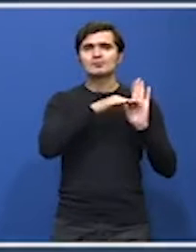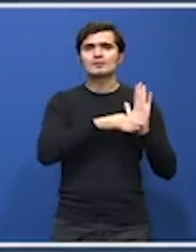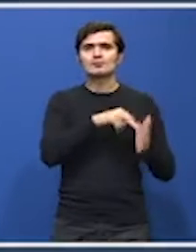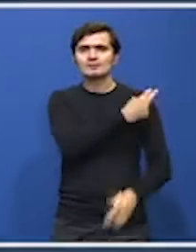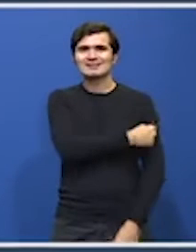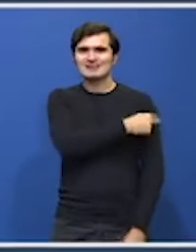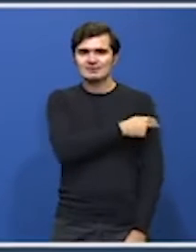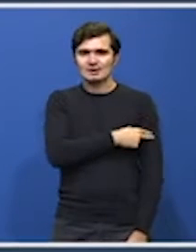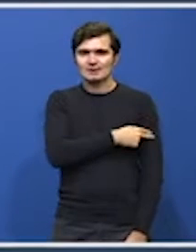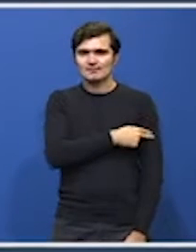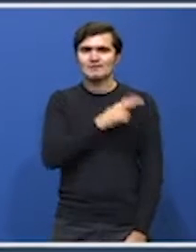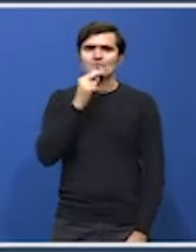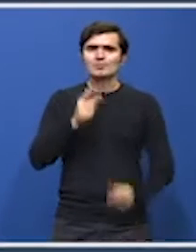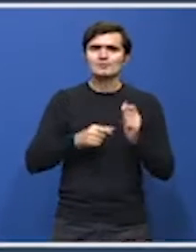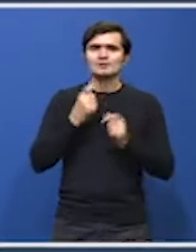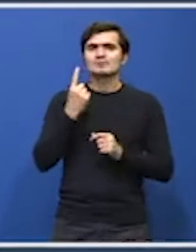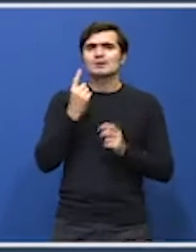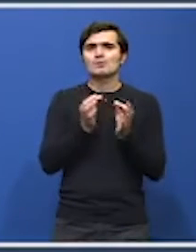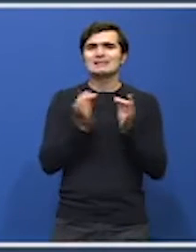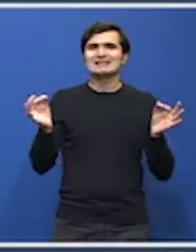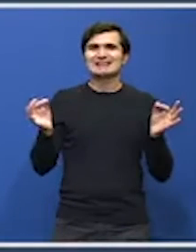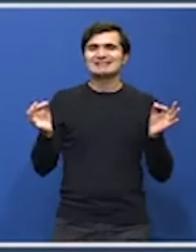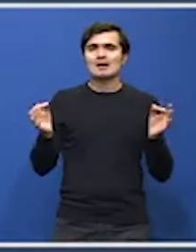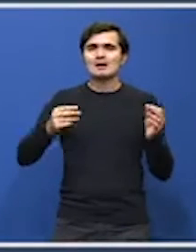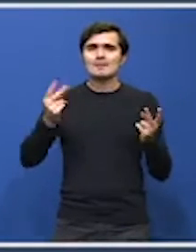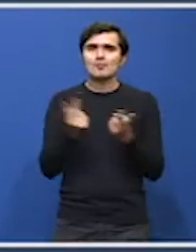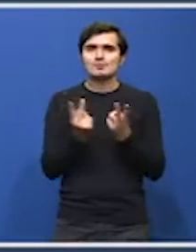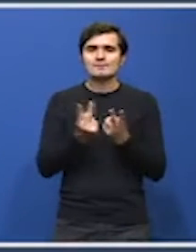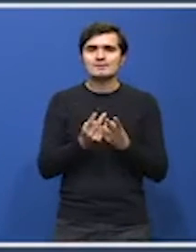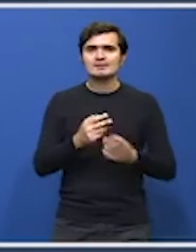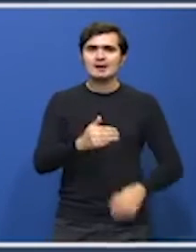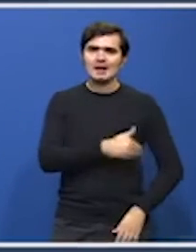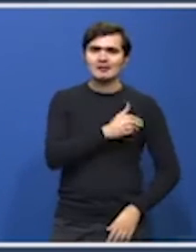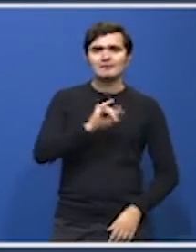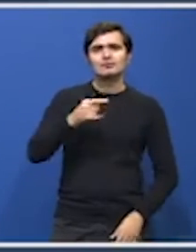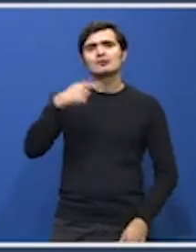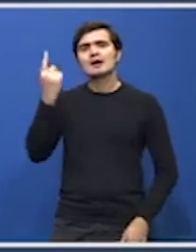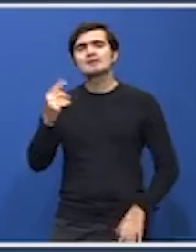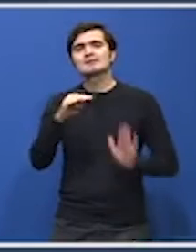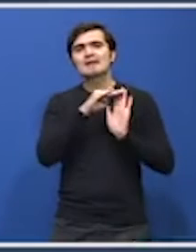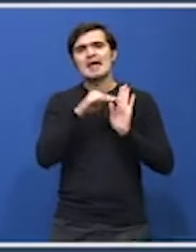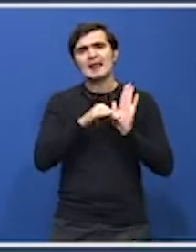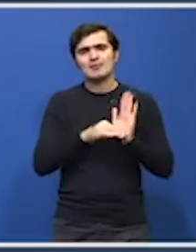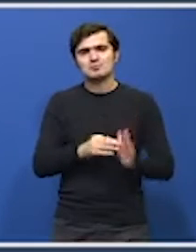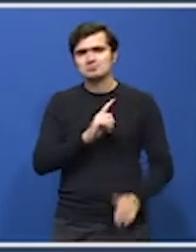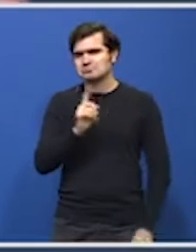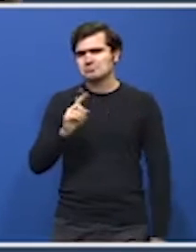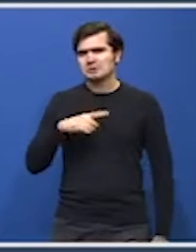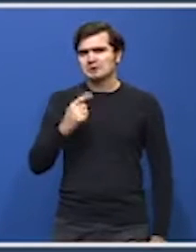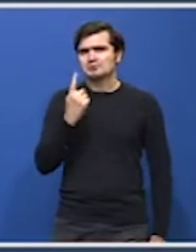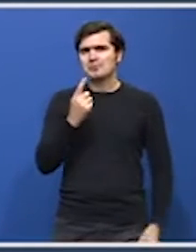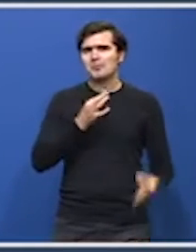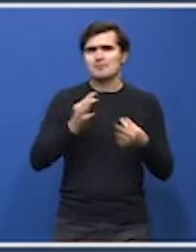refer și la o distanțare adecvată și la celelalte reguli sanitare care trebuie respectate. Deci nu este o măsură care vine